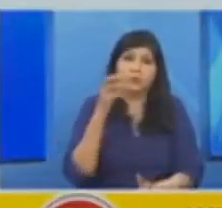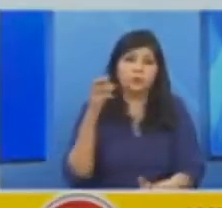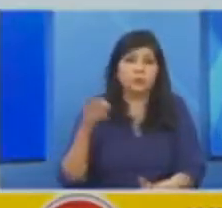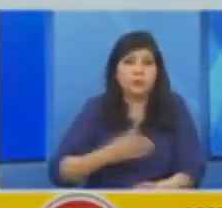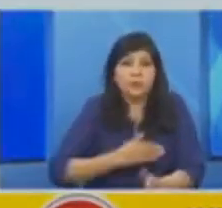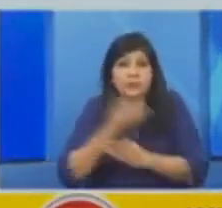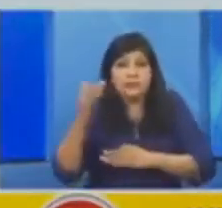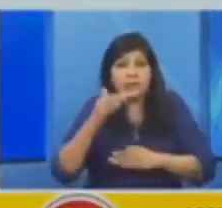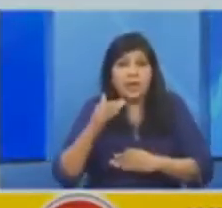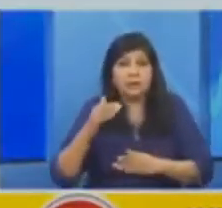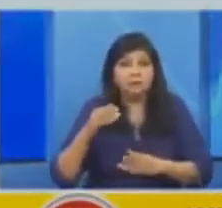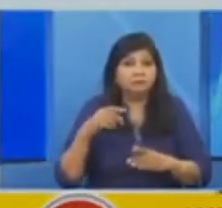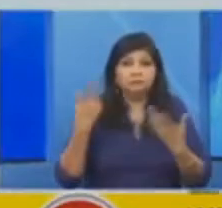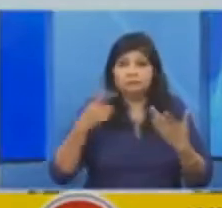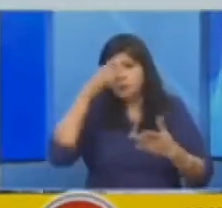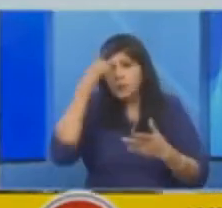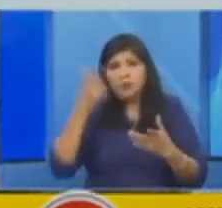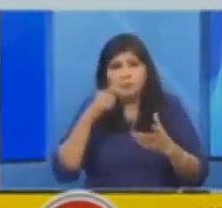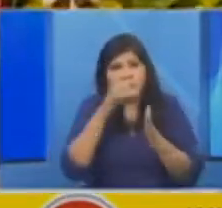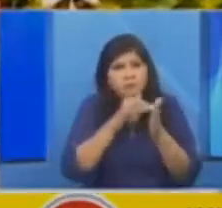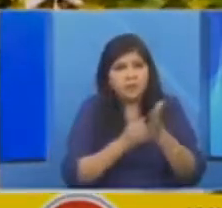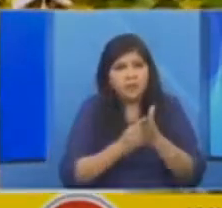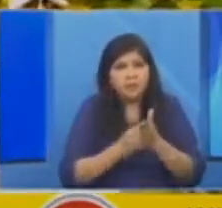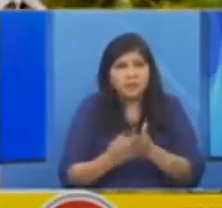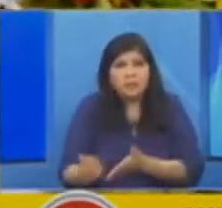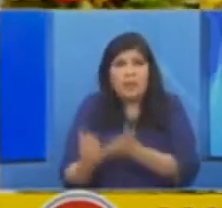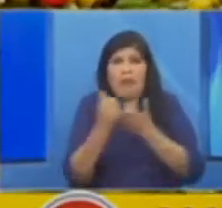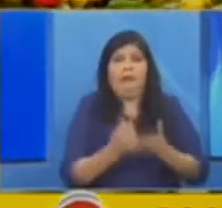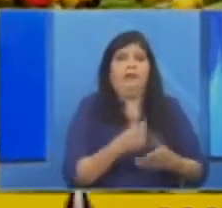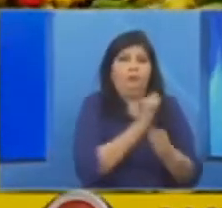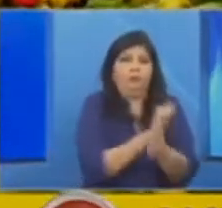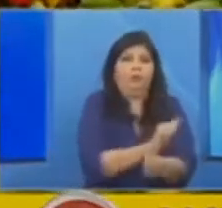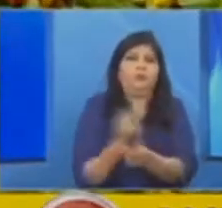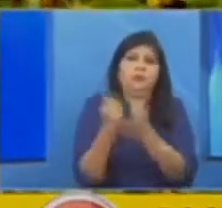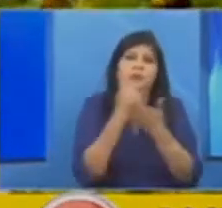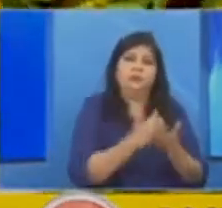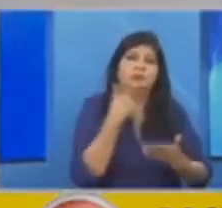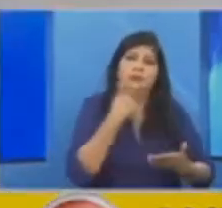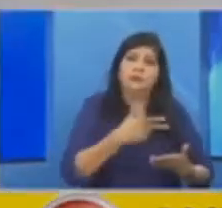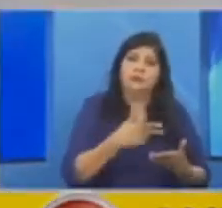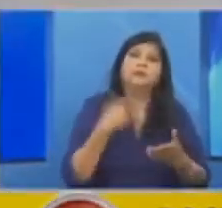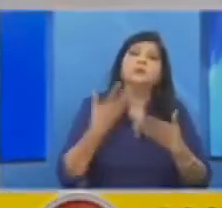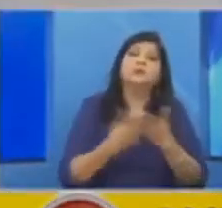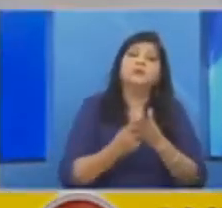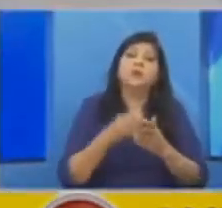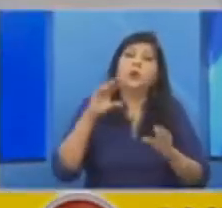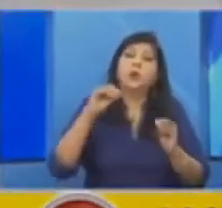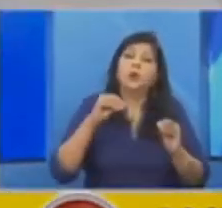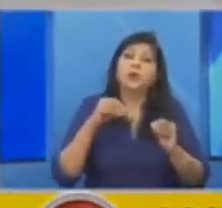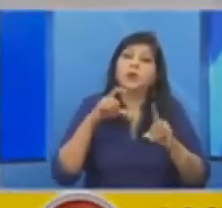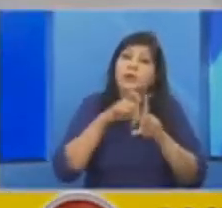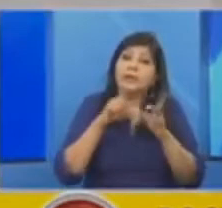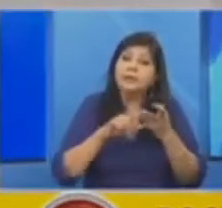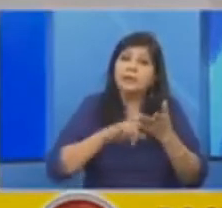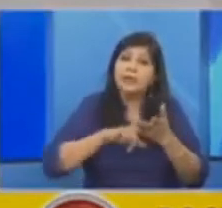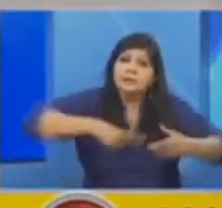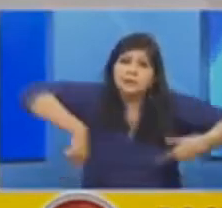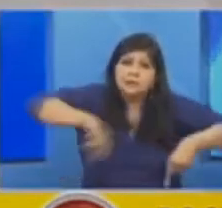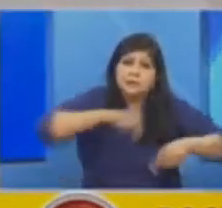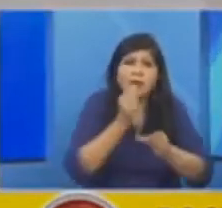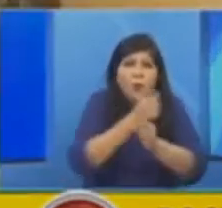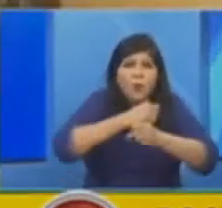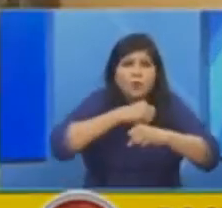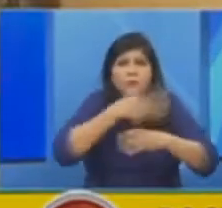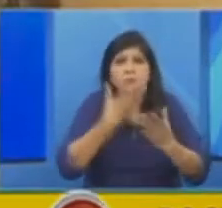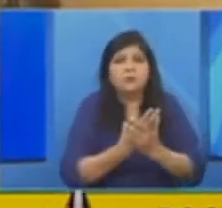जादा केसों को सुलजाने में पुलीस की मदद की थी डॉक की डिजास्टर मैनेजमेंट और